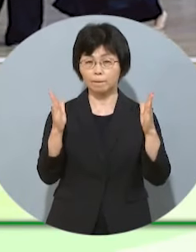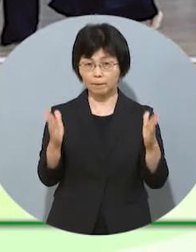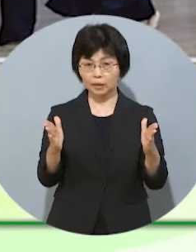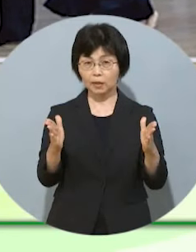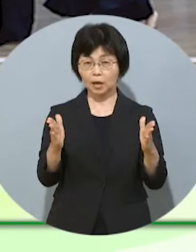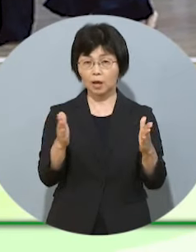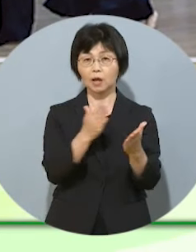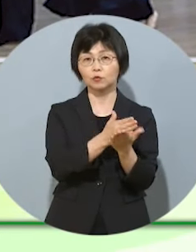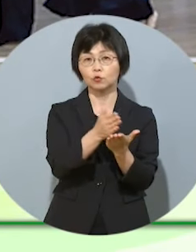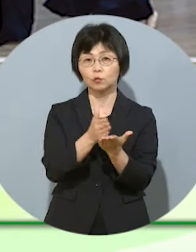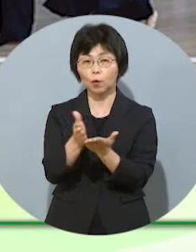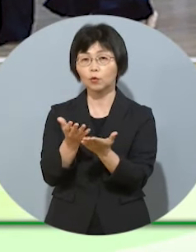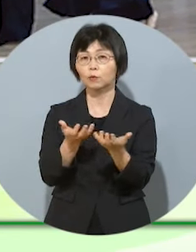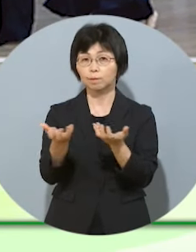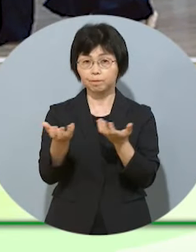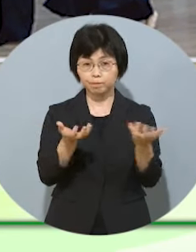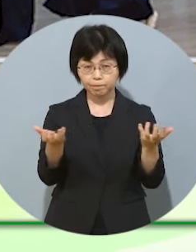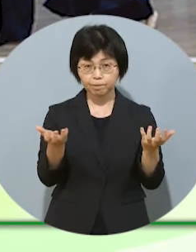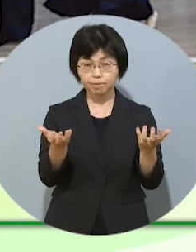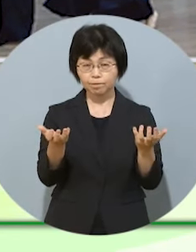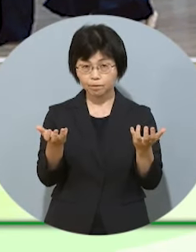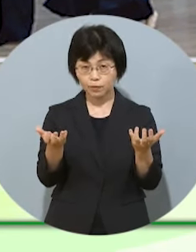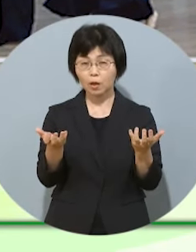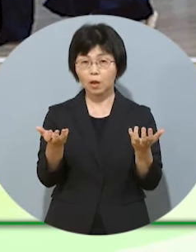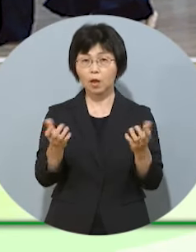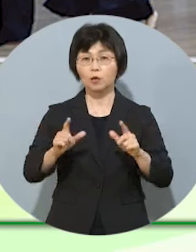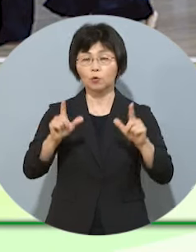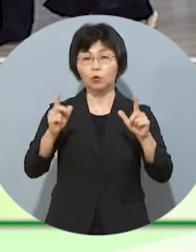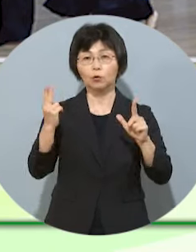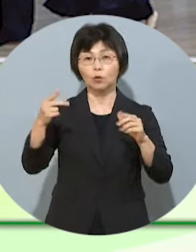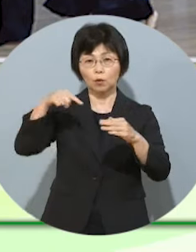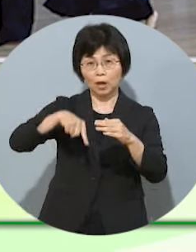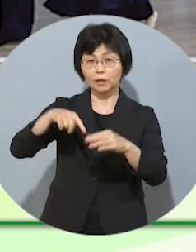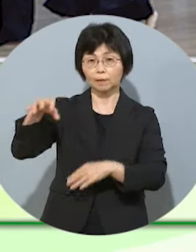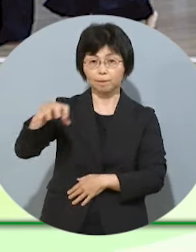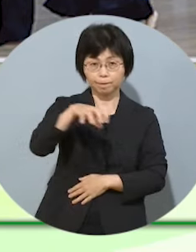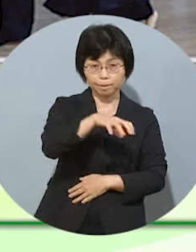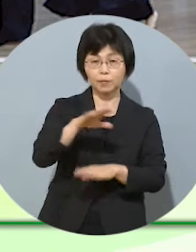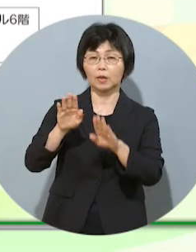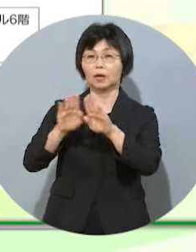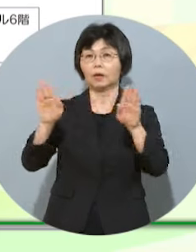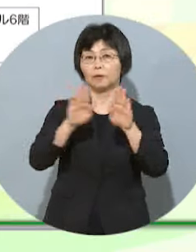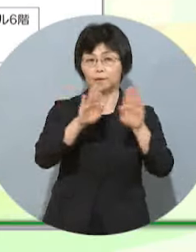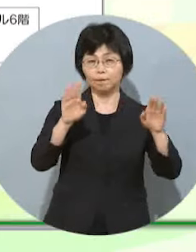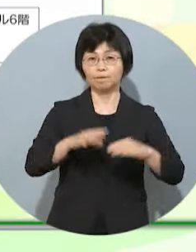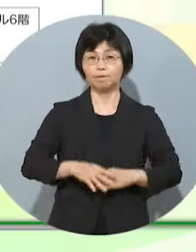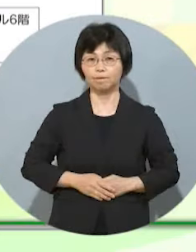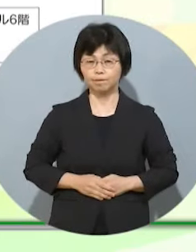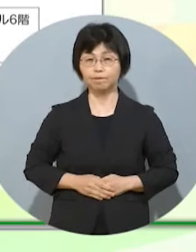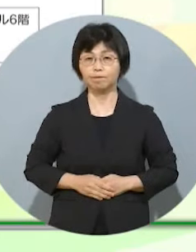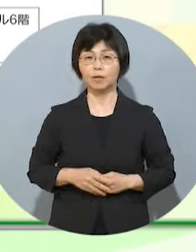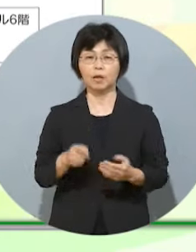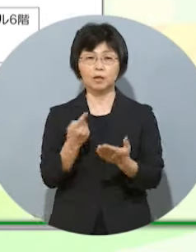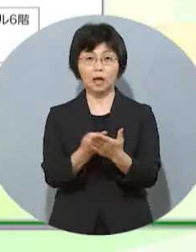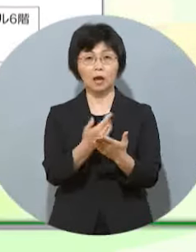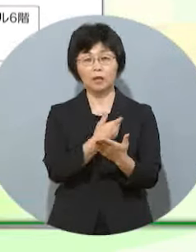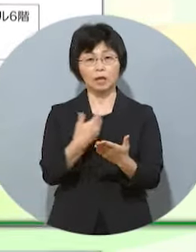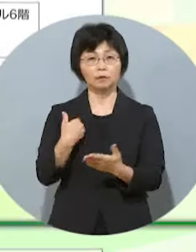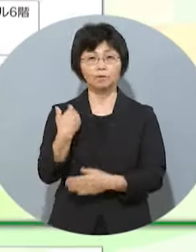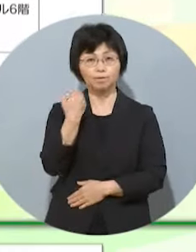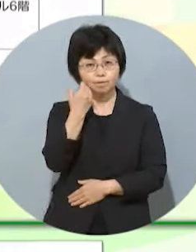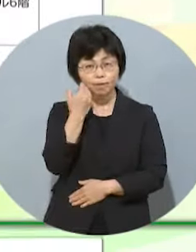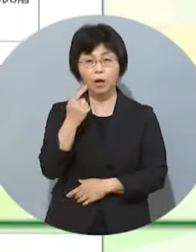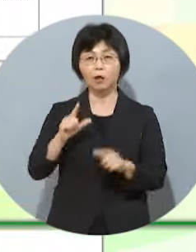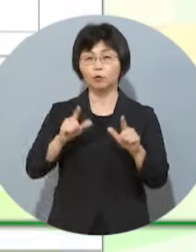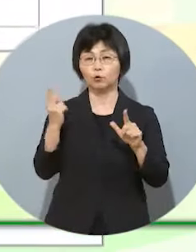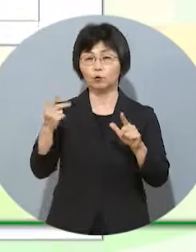に、種目ごとに順次都内各所で実施されます。対象は都内